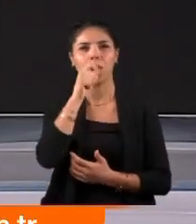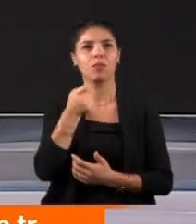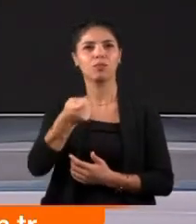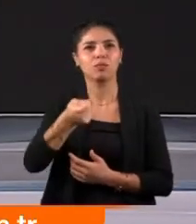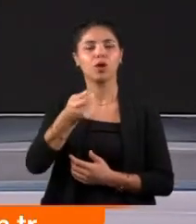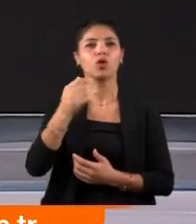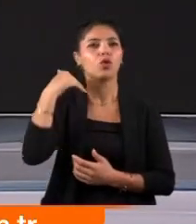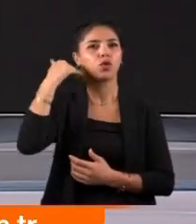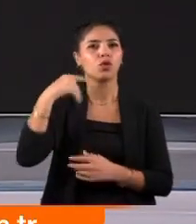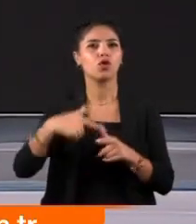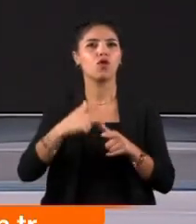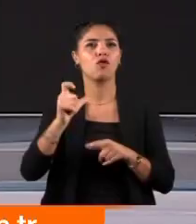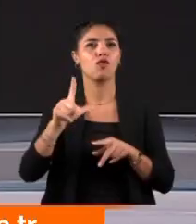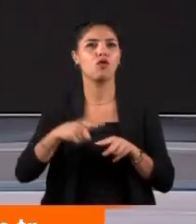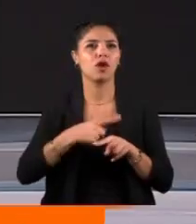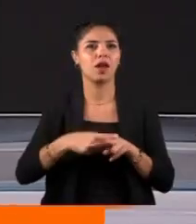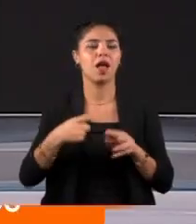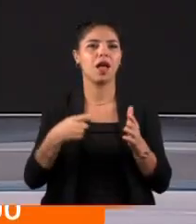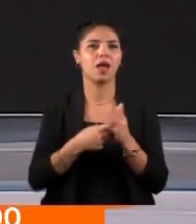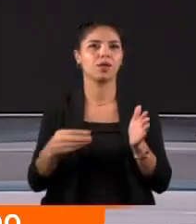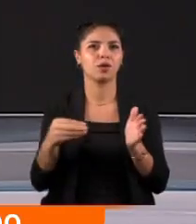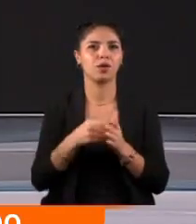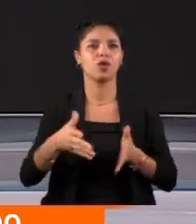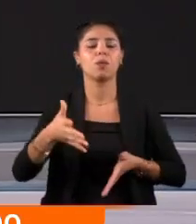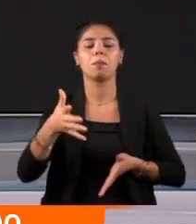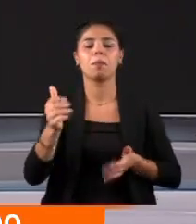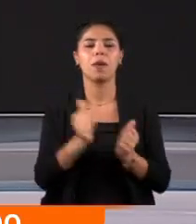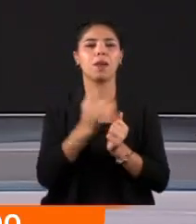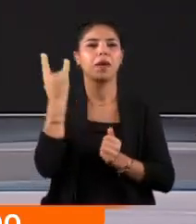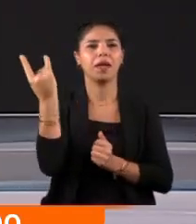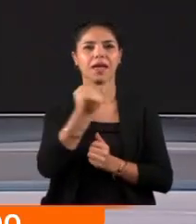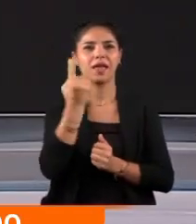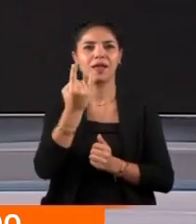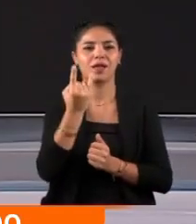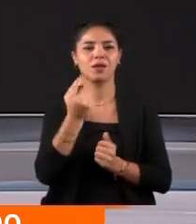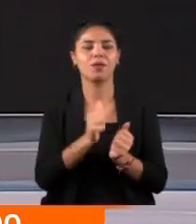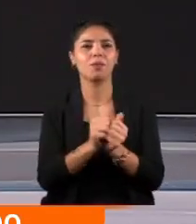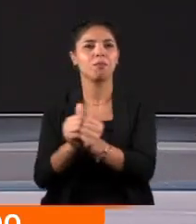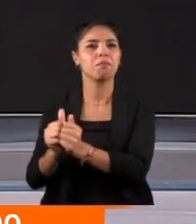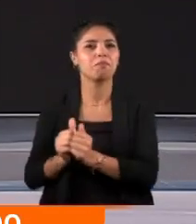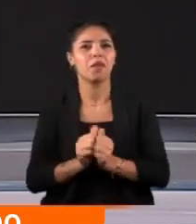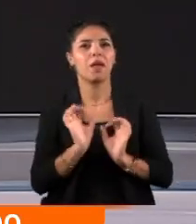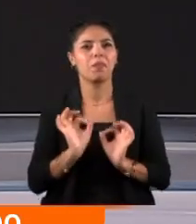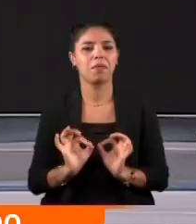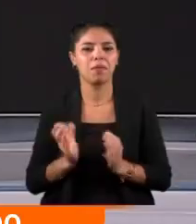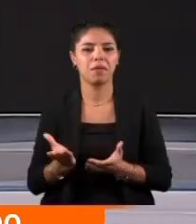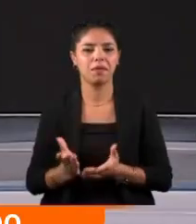kuzusuna da ful adını verdi birlikte çarşı pazar gezen ikili bir an olsun